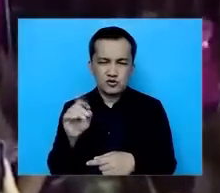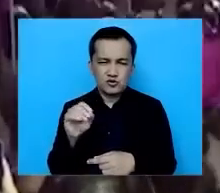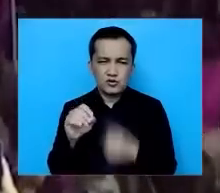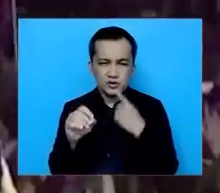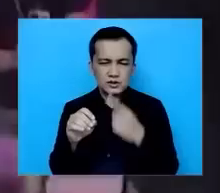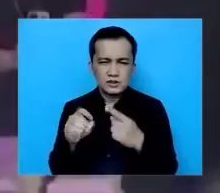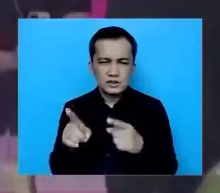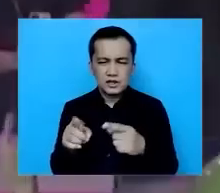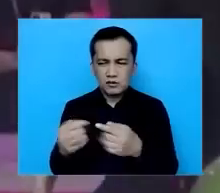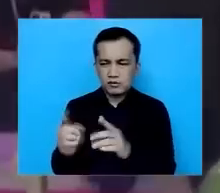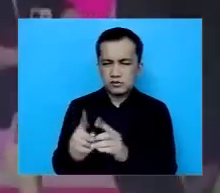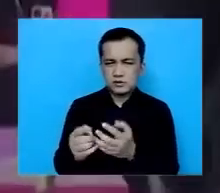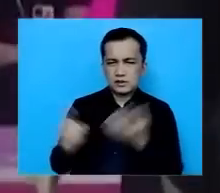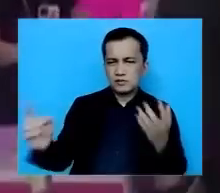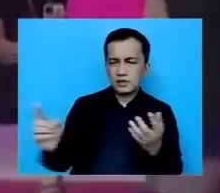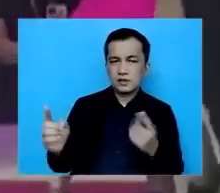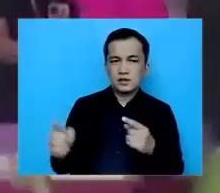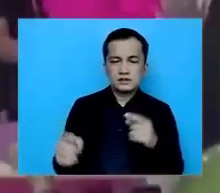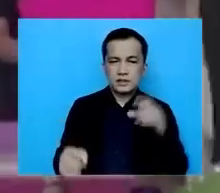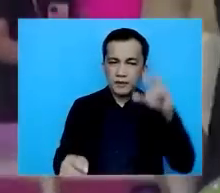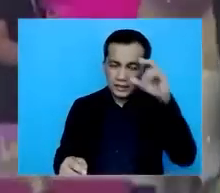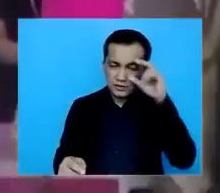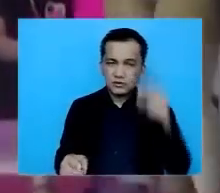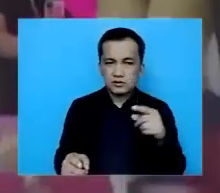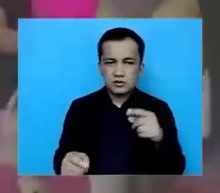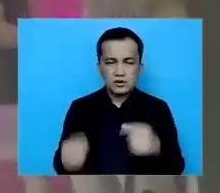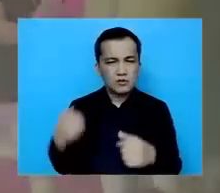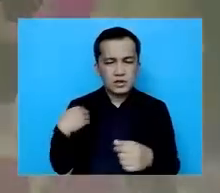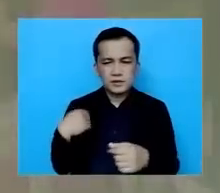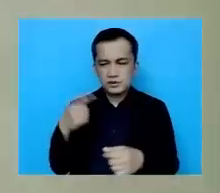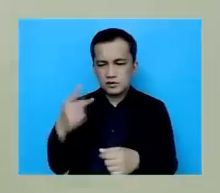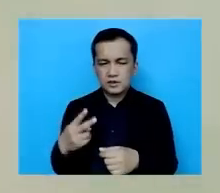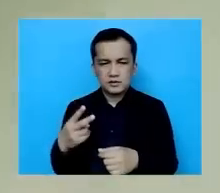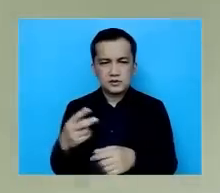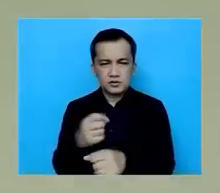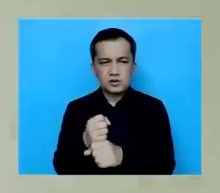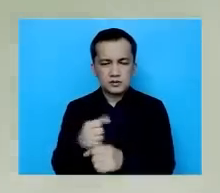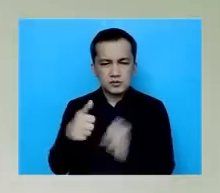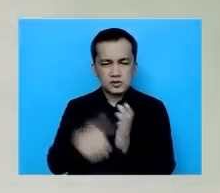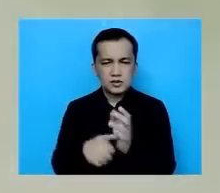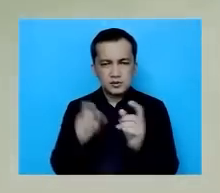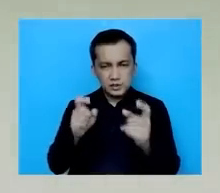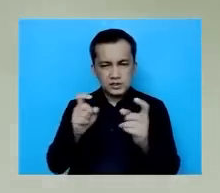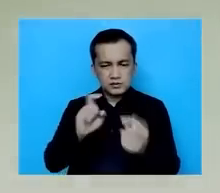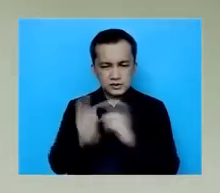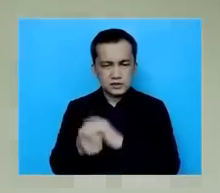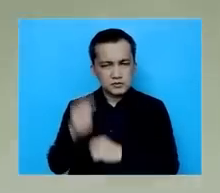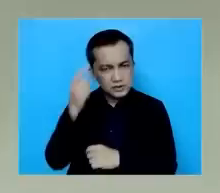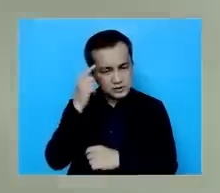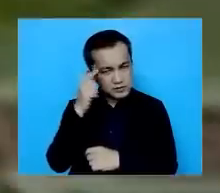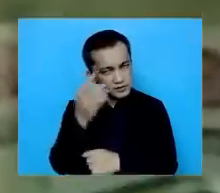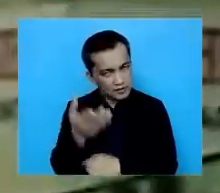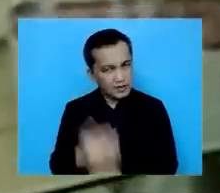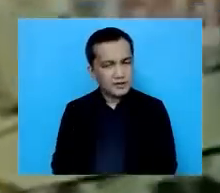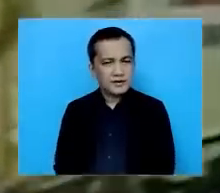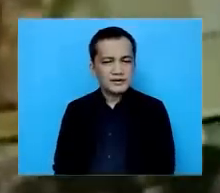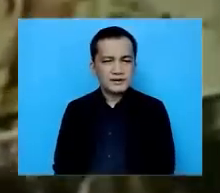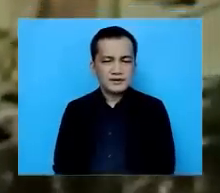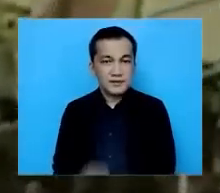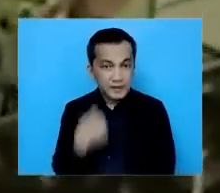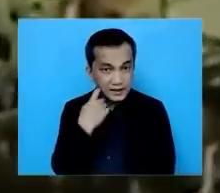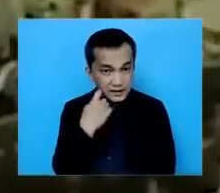LP, eh halos wala pa sa kalahati ang botong nakuha. Ang bilis naman talaga magbabo ng ihip ng hangin, ano? Parang kailan lang